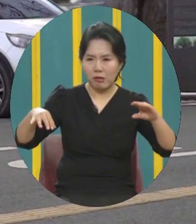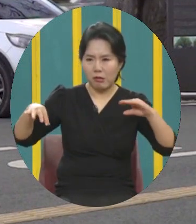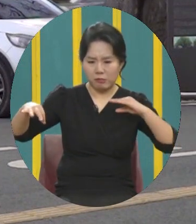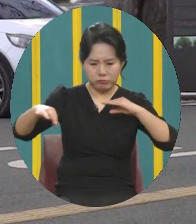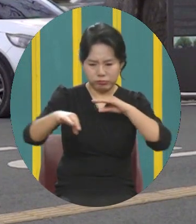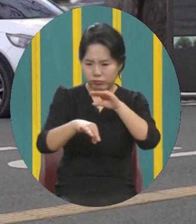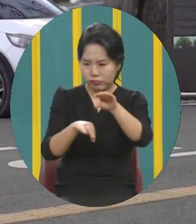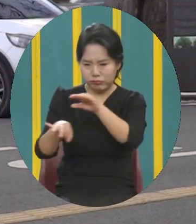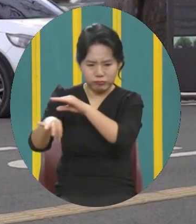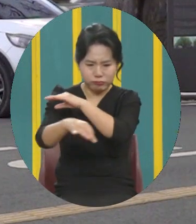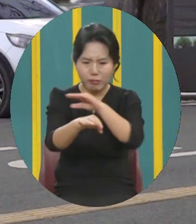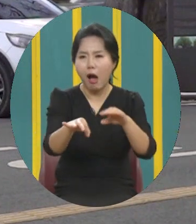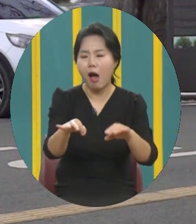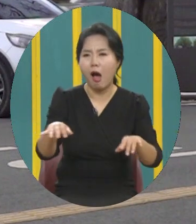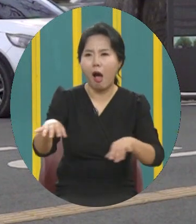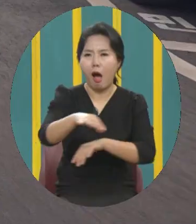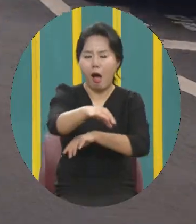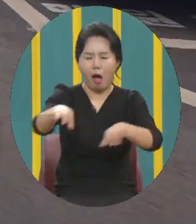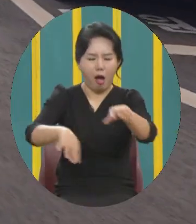되고요.